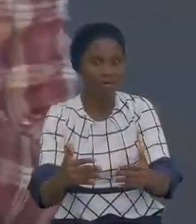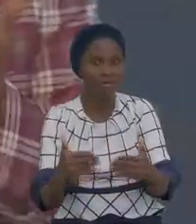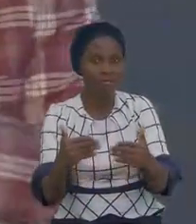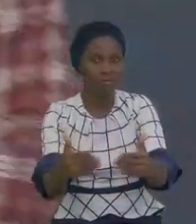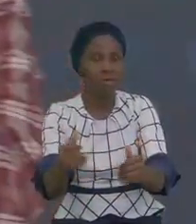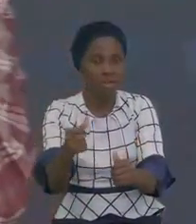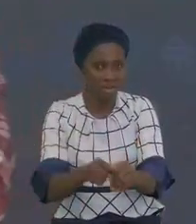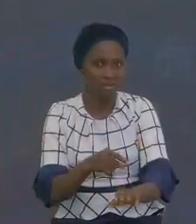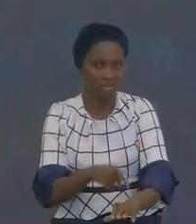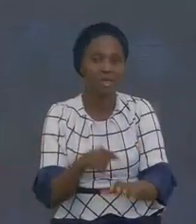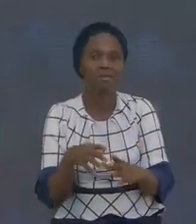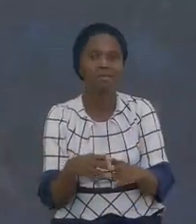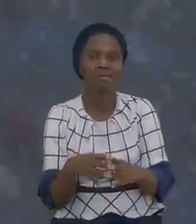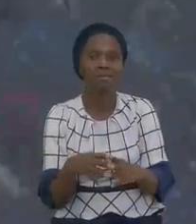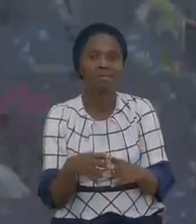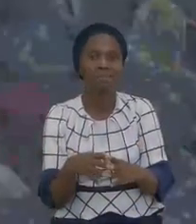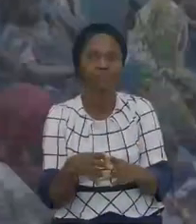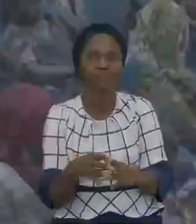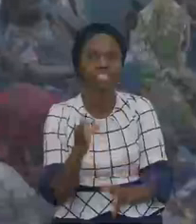Si nous voulons aller plus haut,